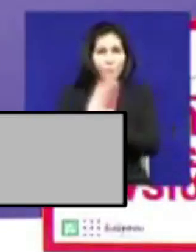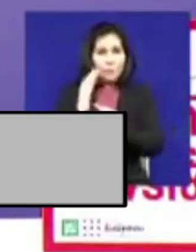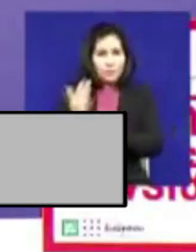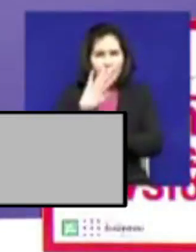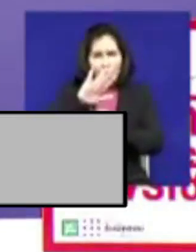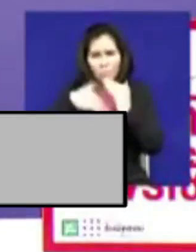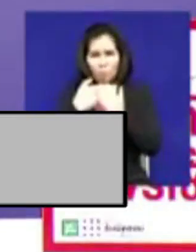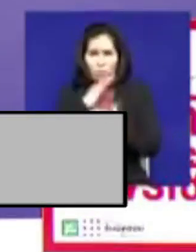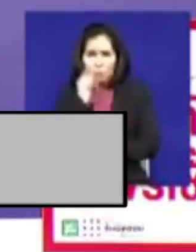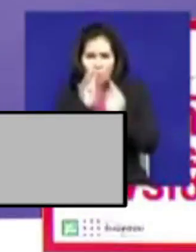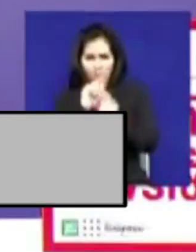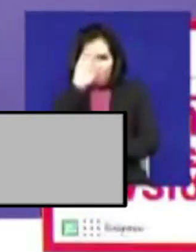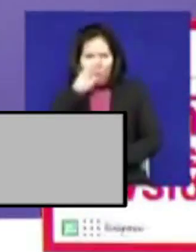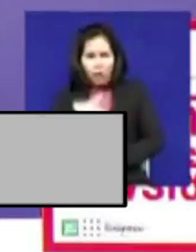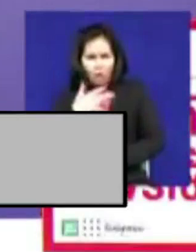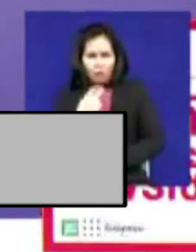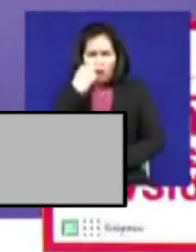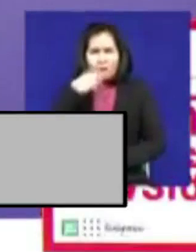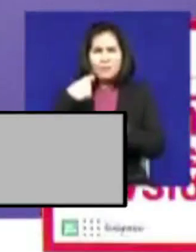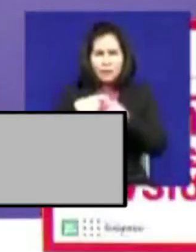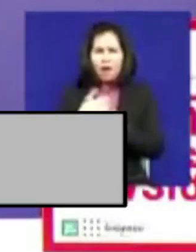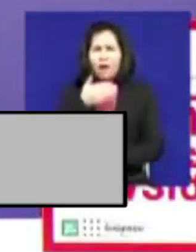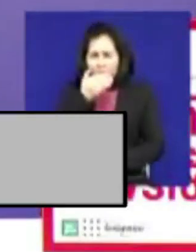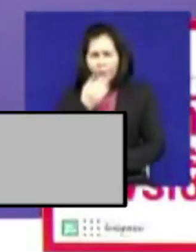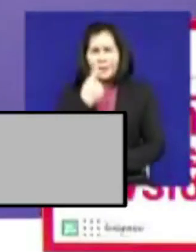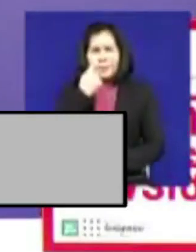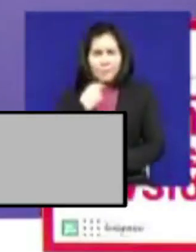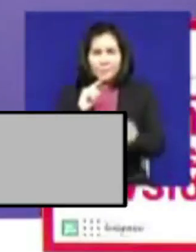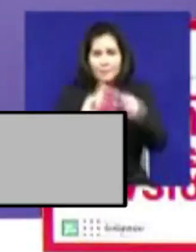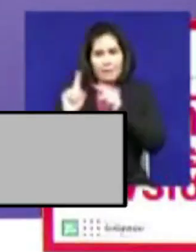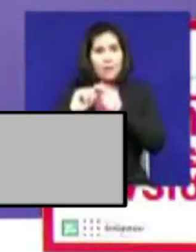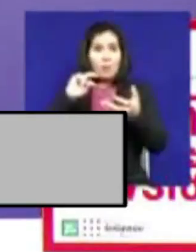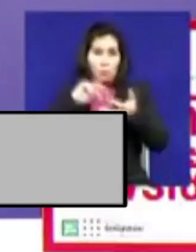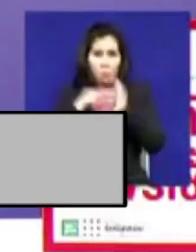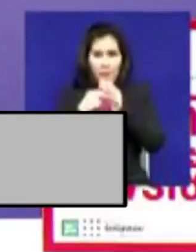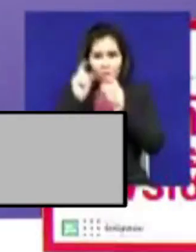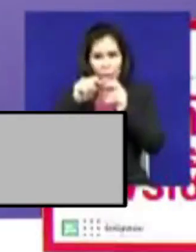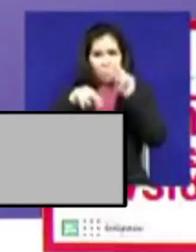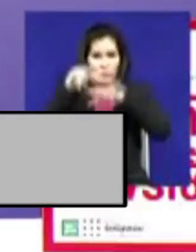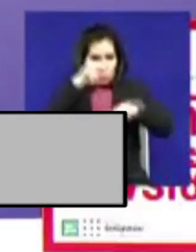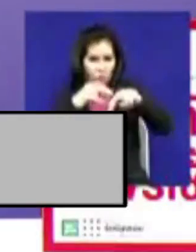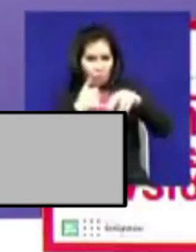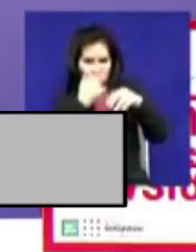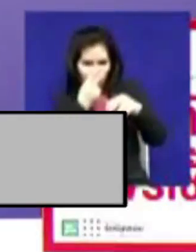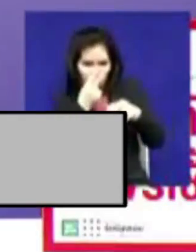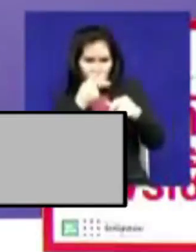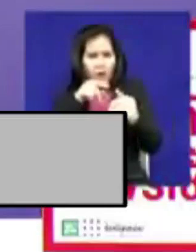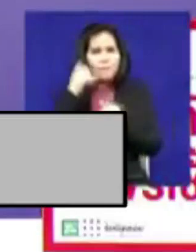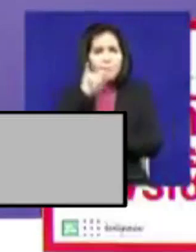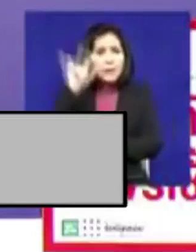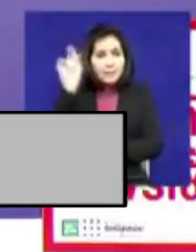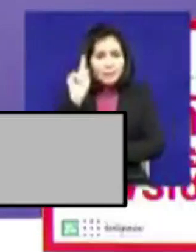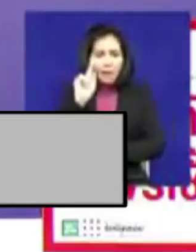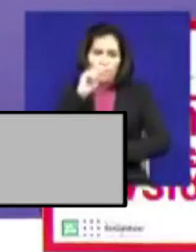ยไม่ว่าจะเป็นไข้หรือโรคระบบทางเดินหายใจเนี่ยนะครับก็จะอยู่ในข่ายที่จะต้อง สอบสวนแล้วก็ได้รับการตรวจ